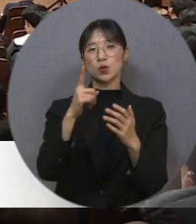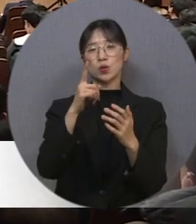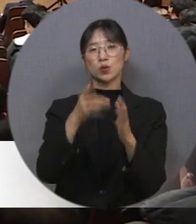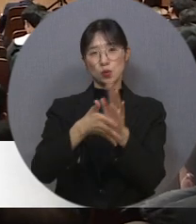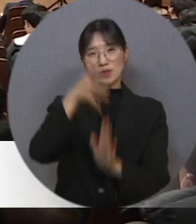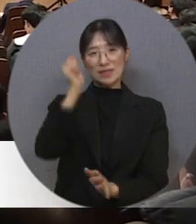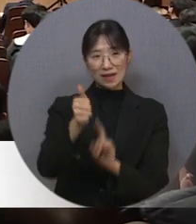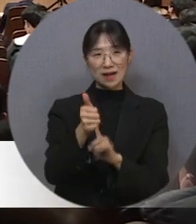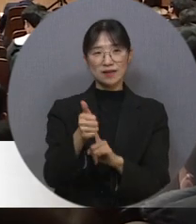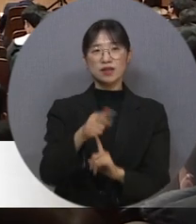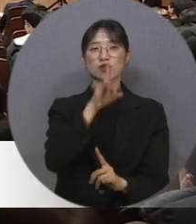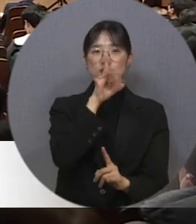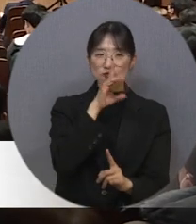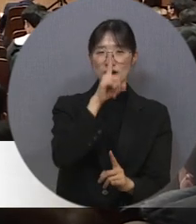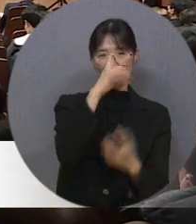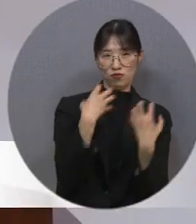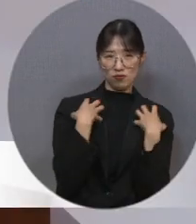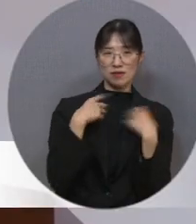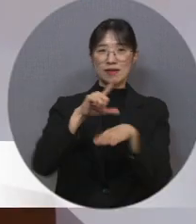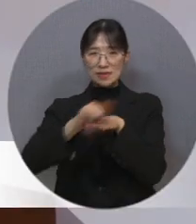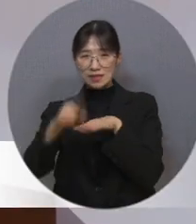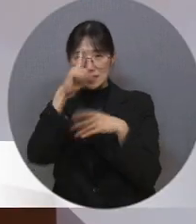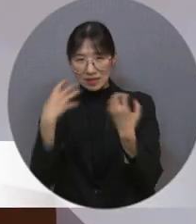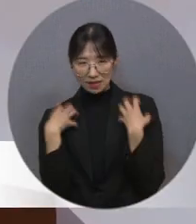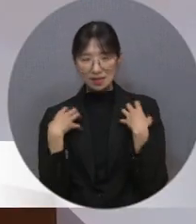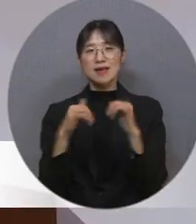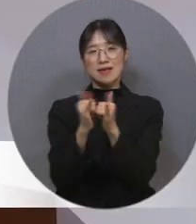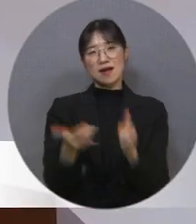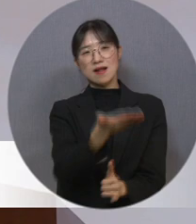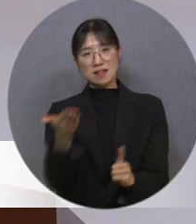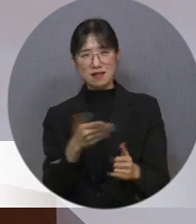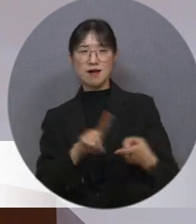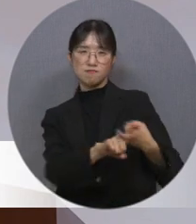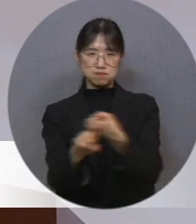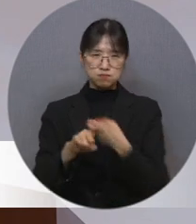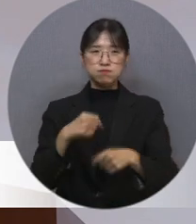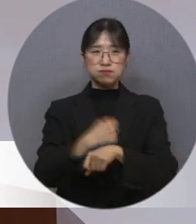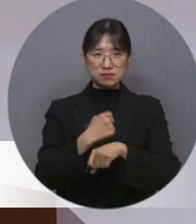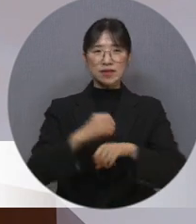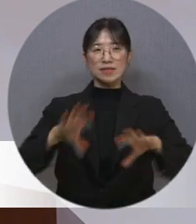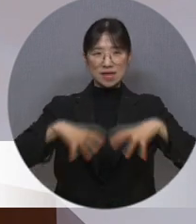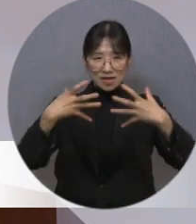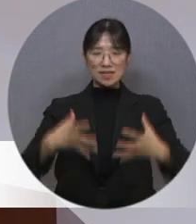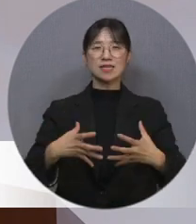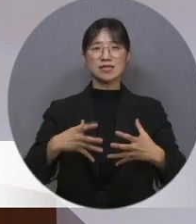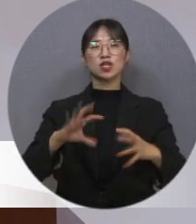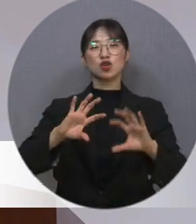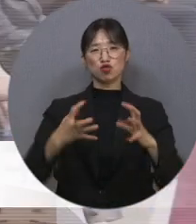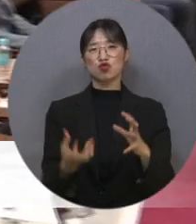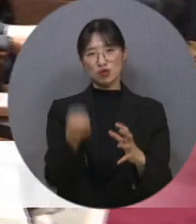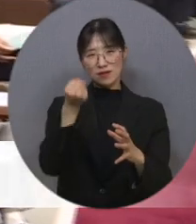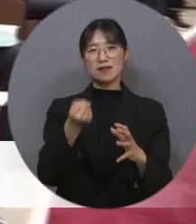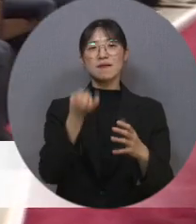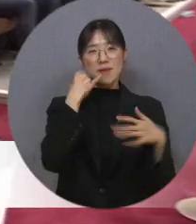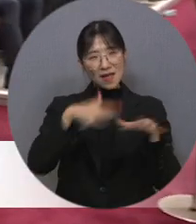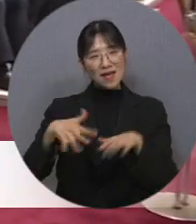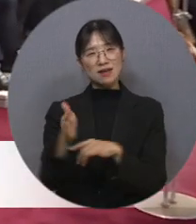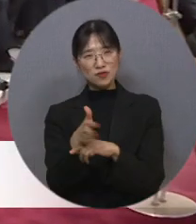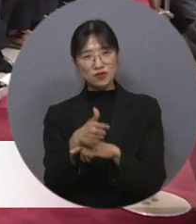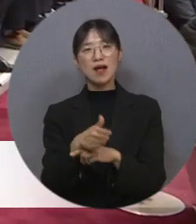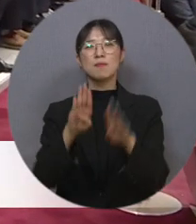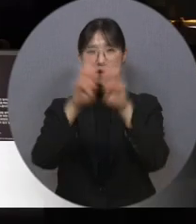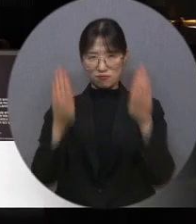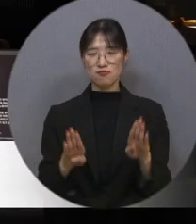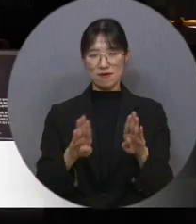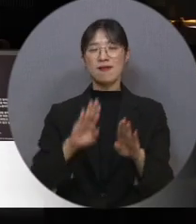중앙부처, 지자체, 도민과 유기적 협조를 통해 세계적 국립해양수산박물관으로 건립되도록 최선을 다하겠다고